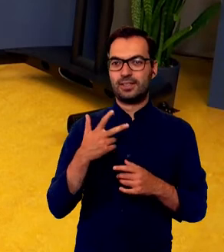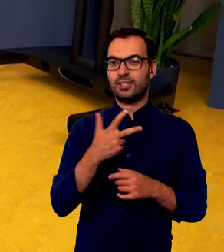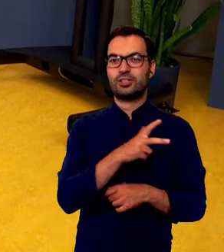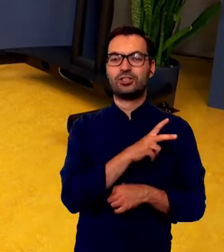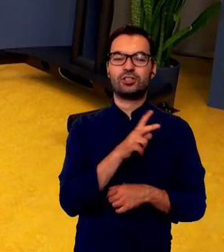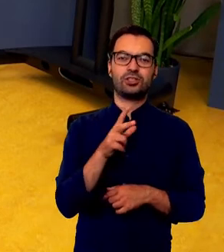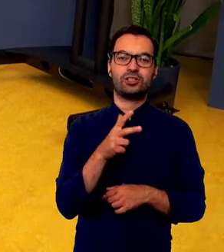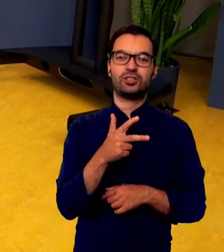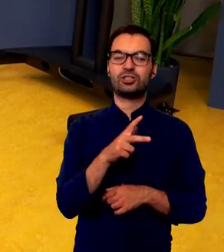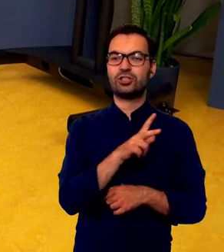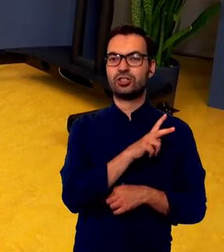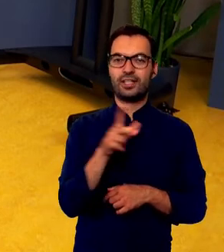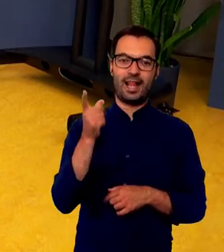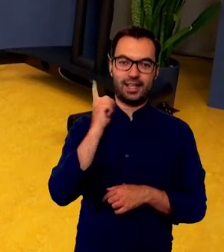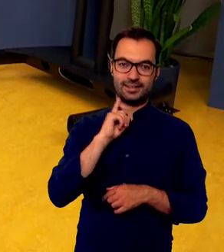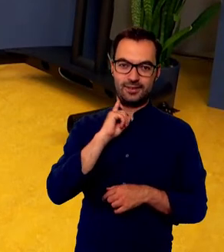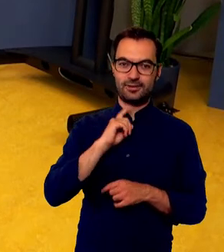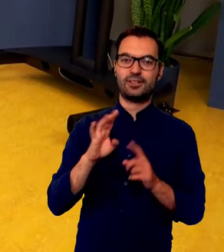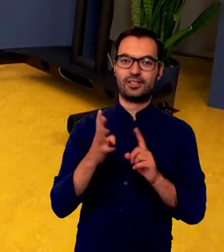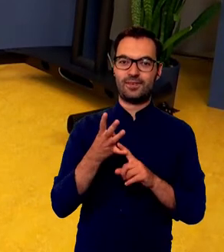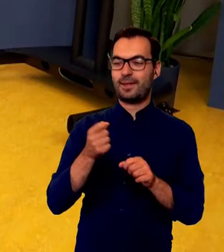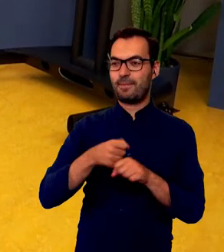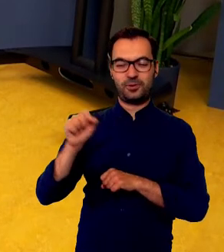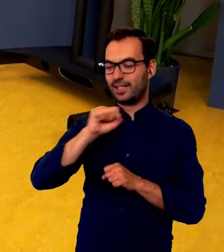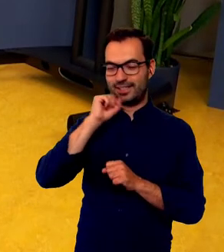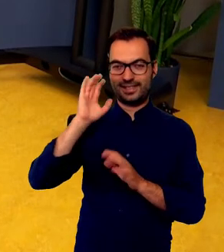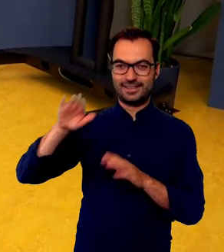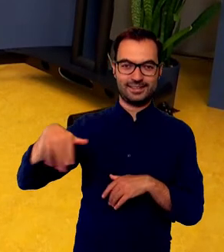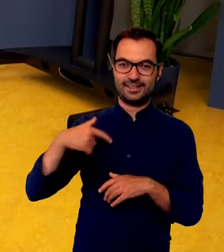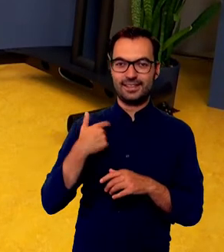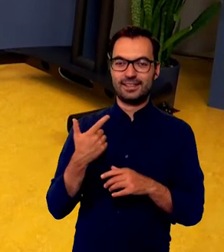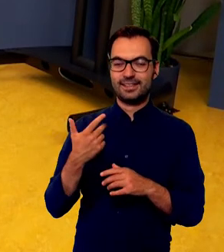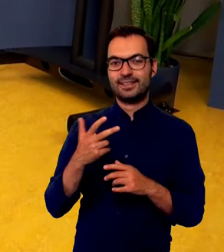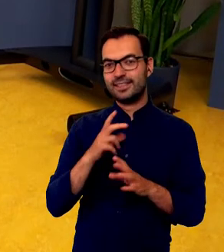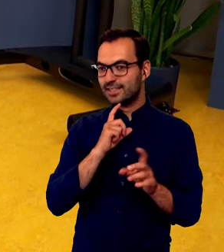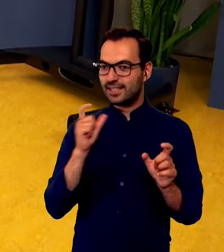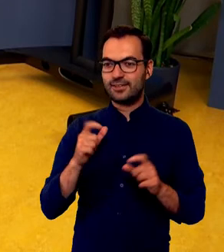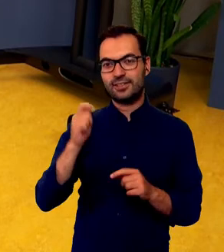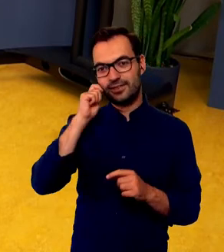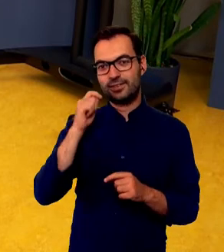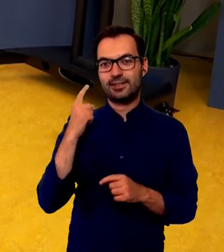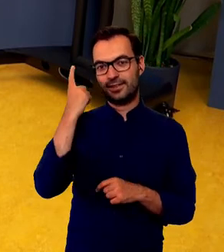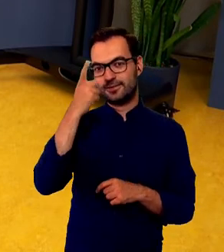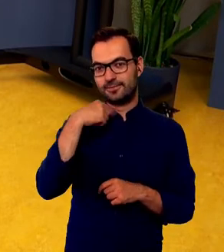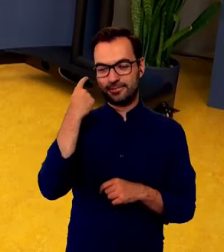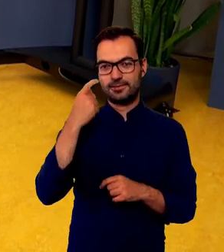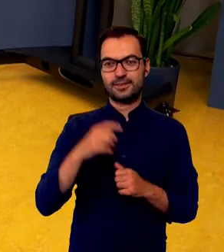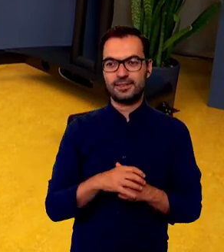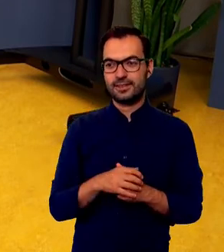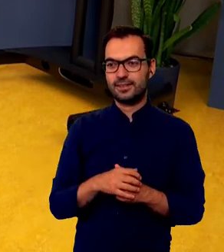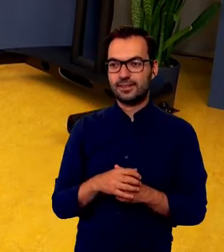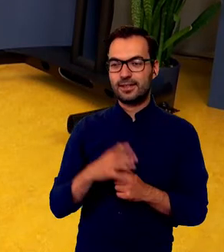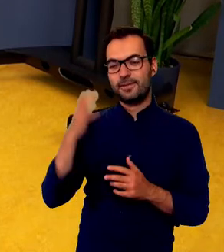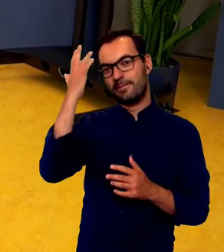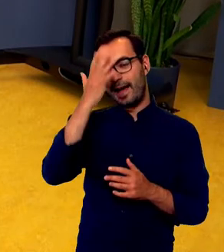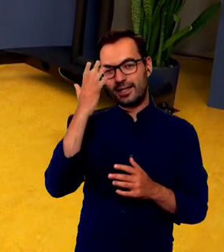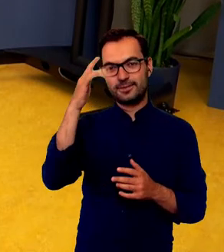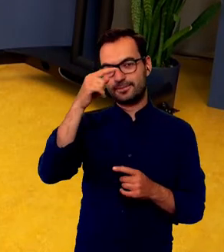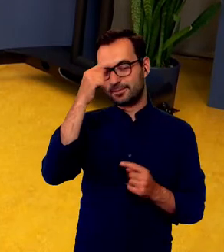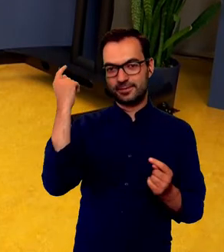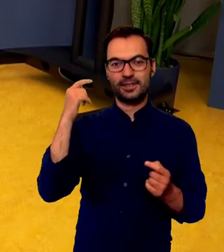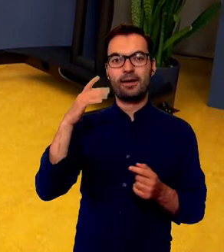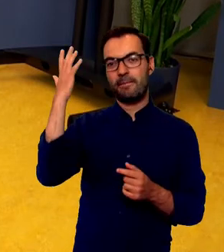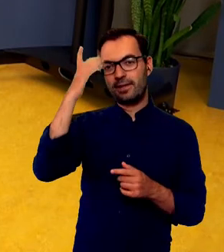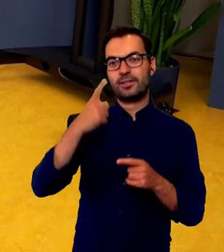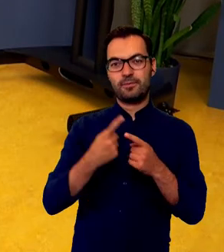klasie liceum, czwarta to już jest poważna maturalna, ja do niej nigdy nie dorosłam. Jestem taką dziewczynką z buzią umorusaną marzeniami i te